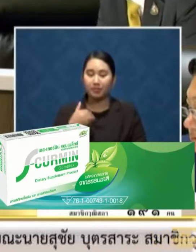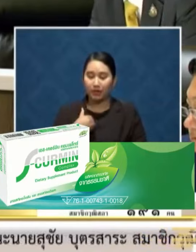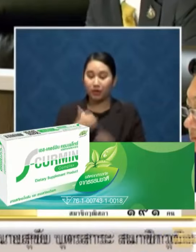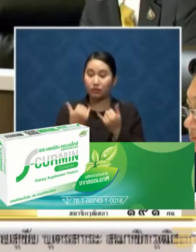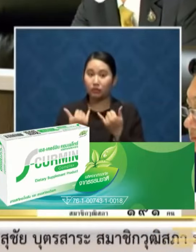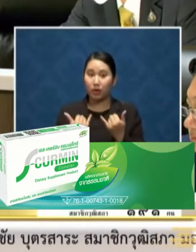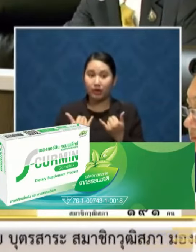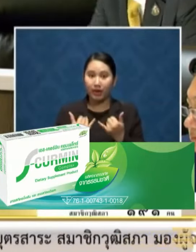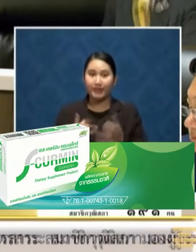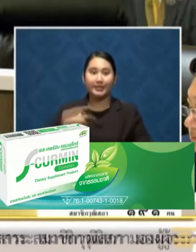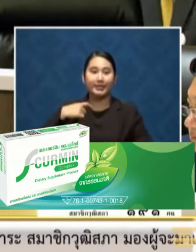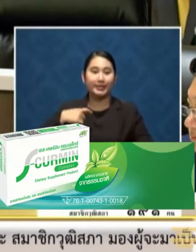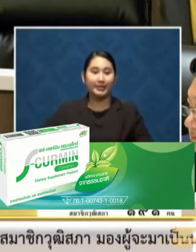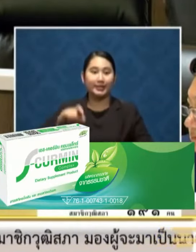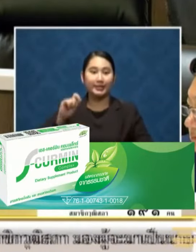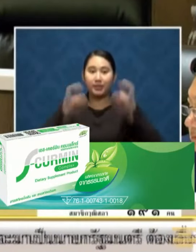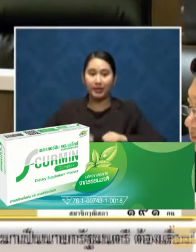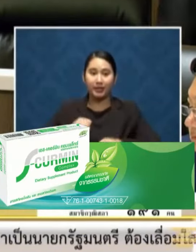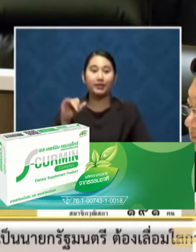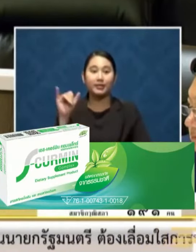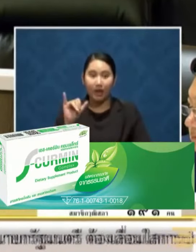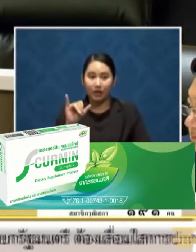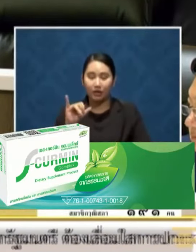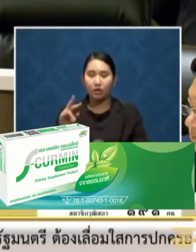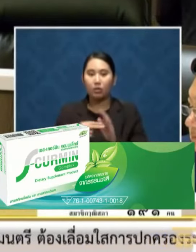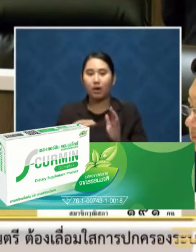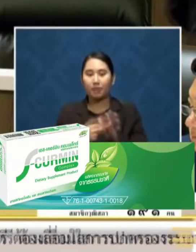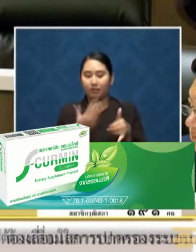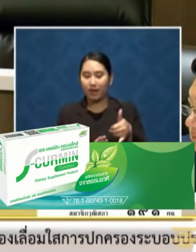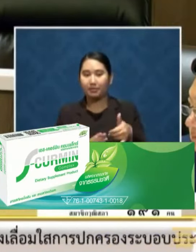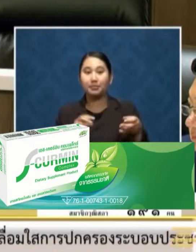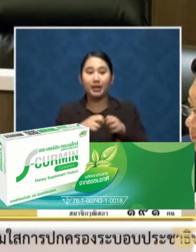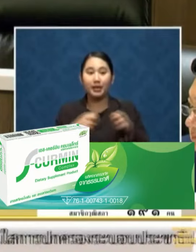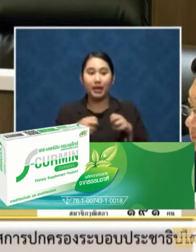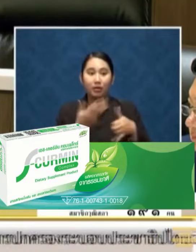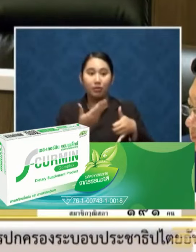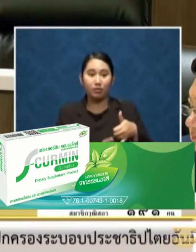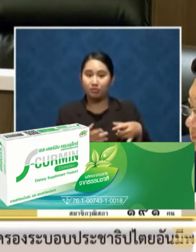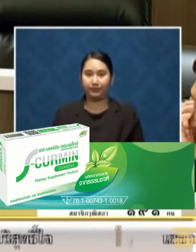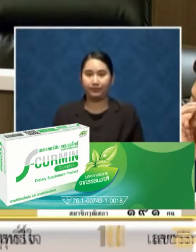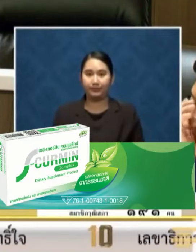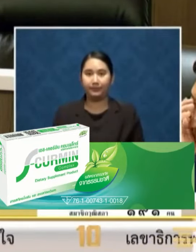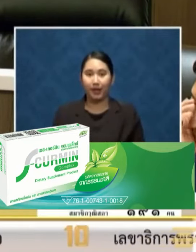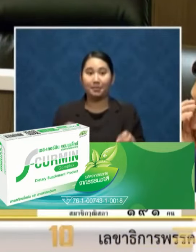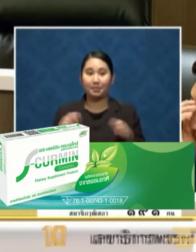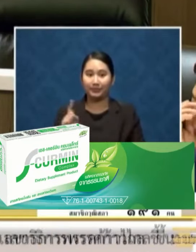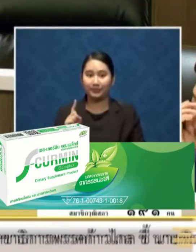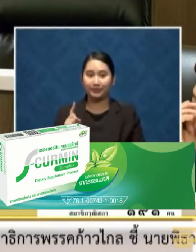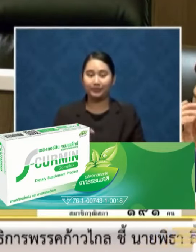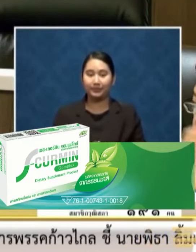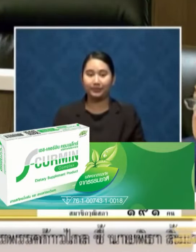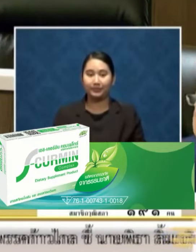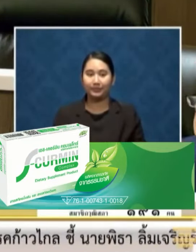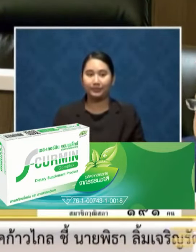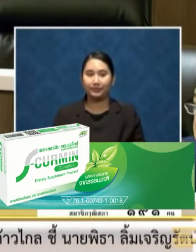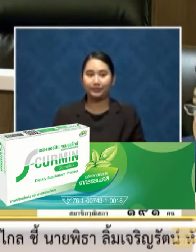าดการเรื่องของประเด็นที่ศาลจะมีการวินิจฉัยเนี่ยเอาแบบ worst case เลยก็คือแบบร้ายแรงที่สุดเลยเนี่ยอาจจะสิ้นสุดความเป็น